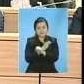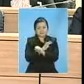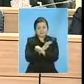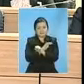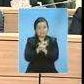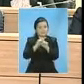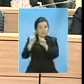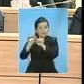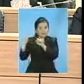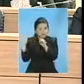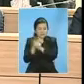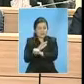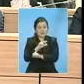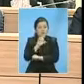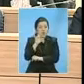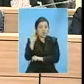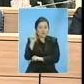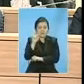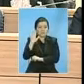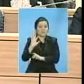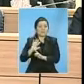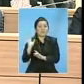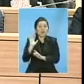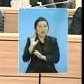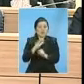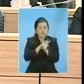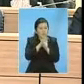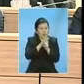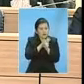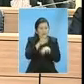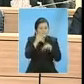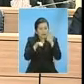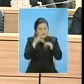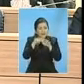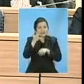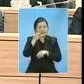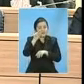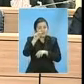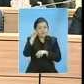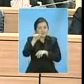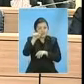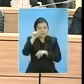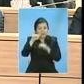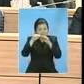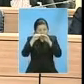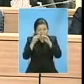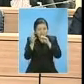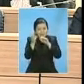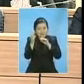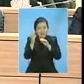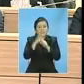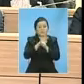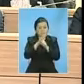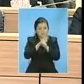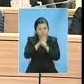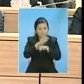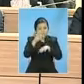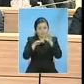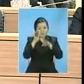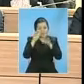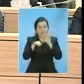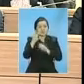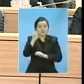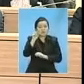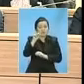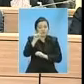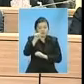ก็ตามให้ได้งานเนี่ย 30% คือความขัดแย้งเนี่ยลดลงไปให้ได้ 30%